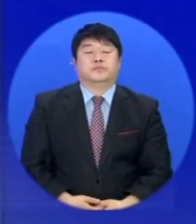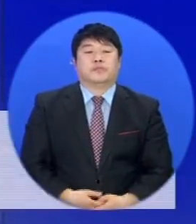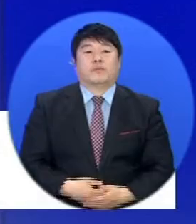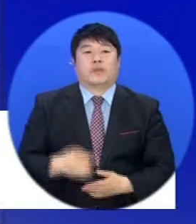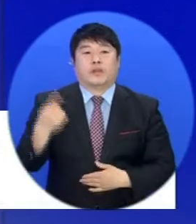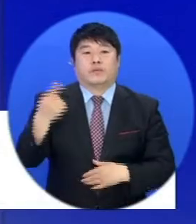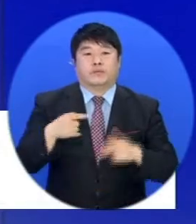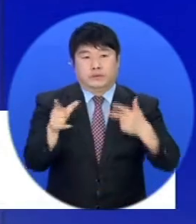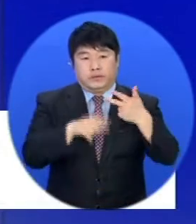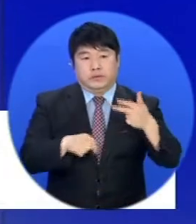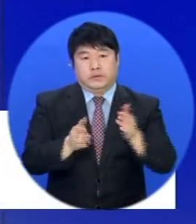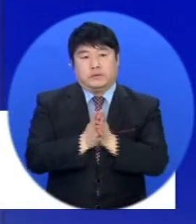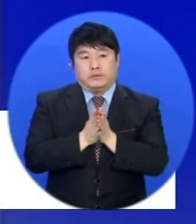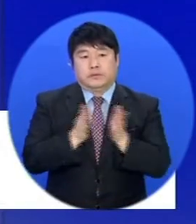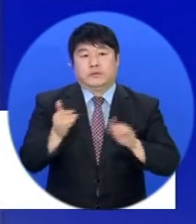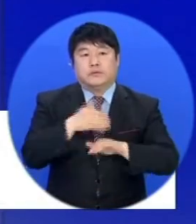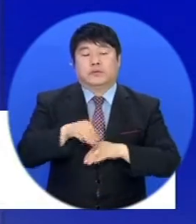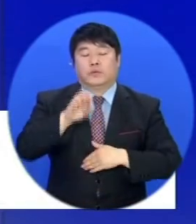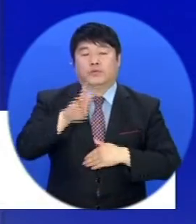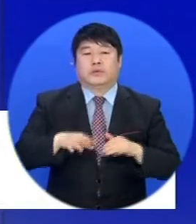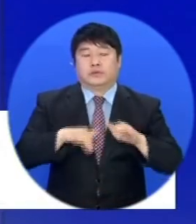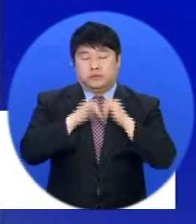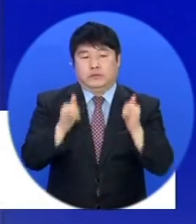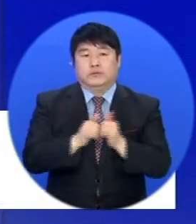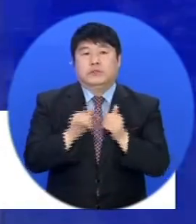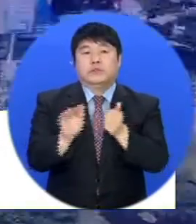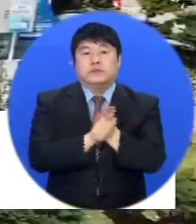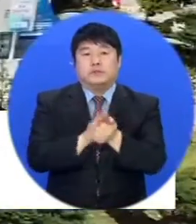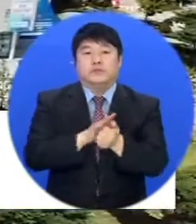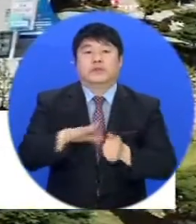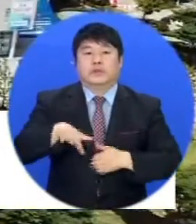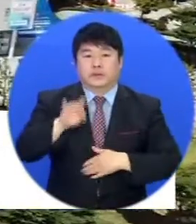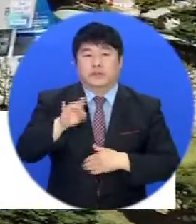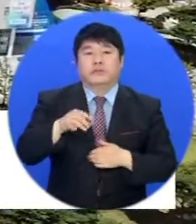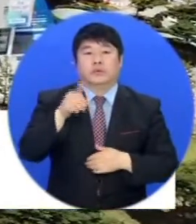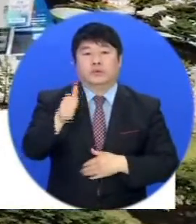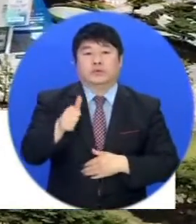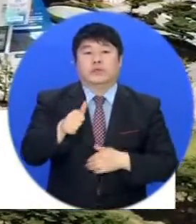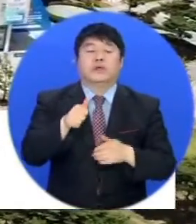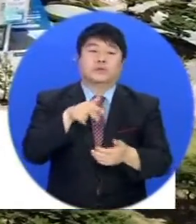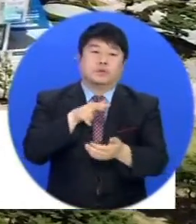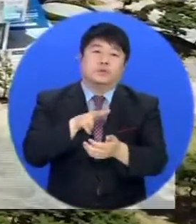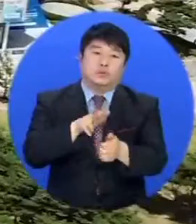오는 7월에 출범할 예정인 광주사회서비스원